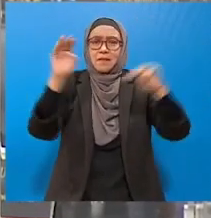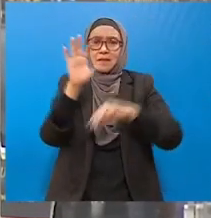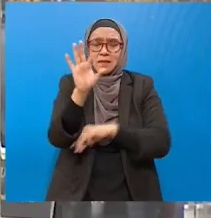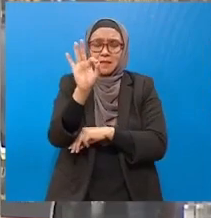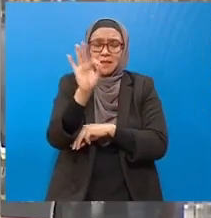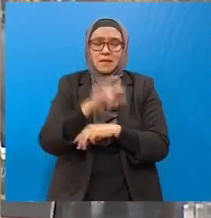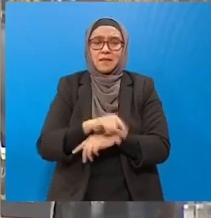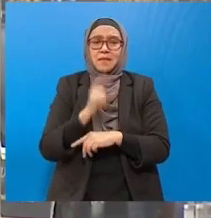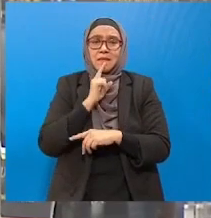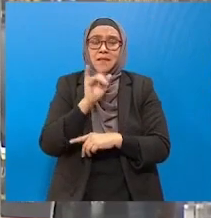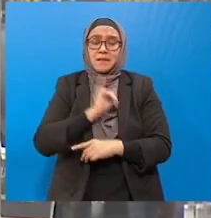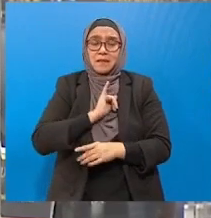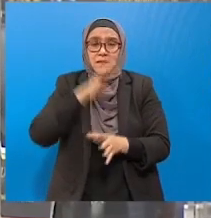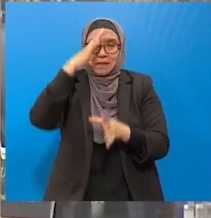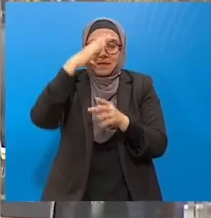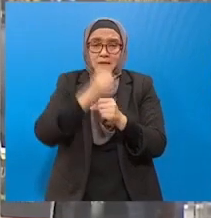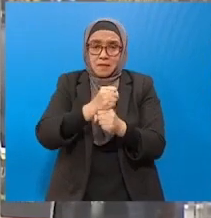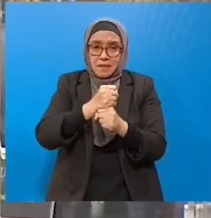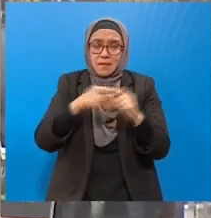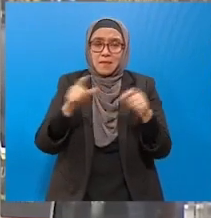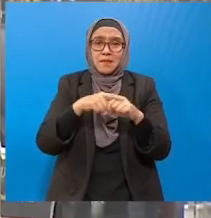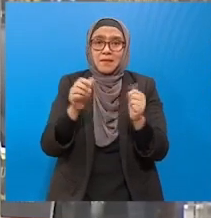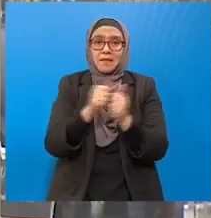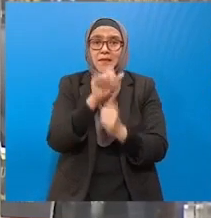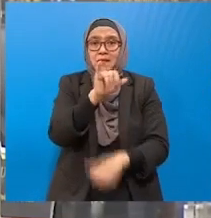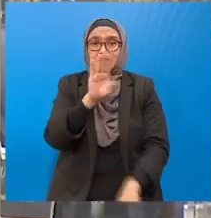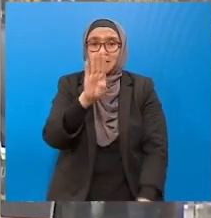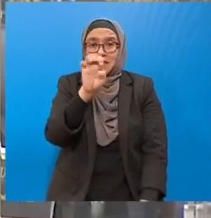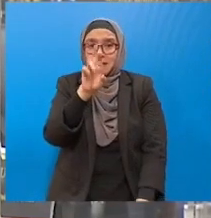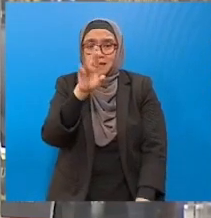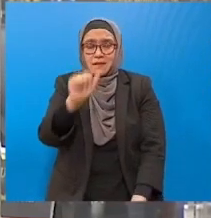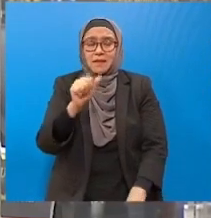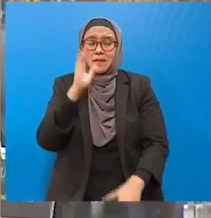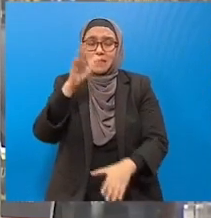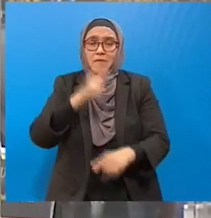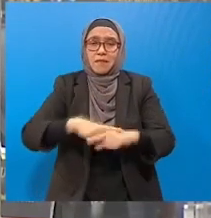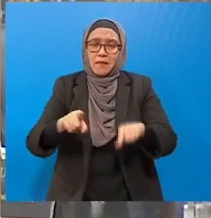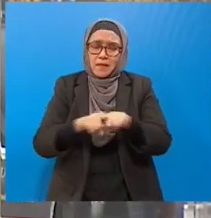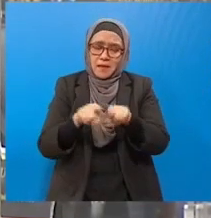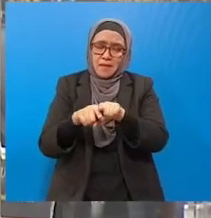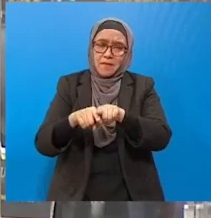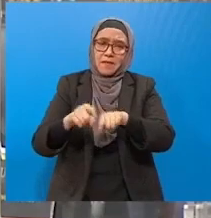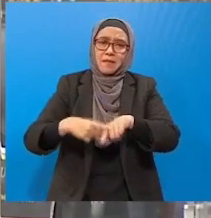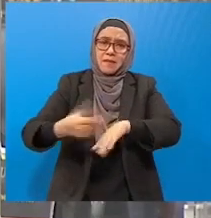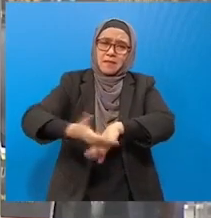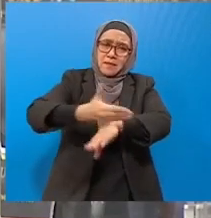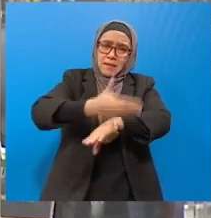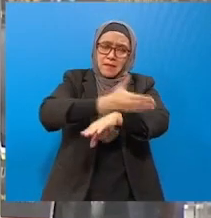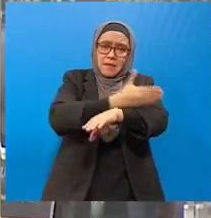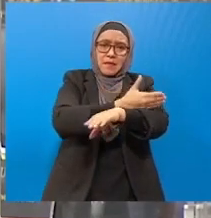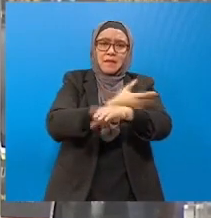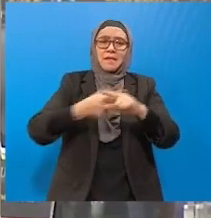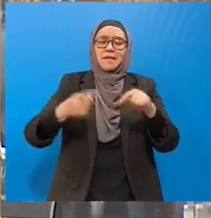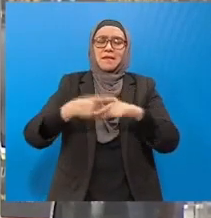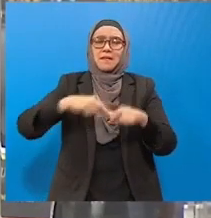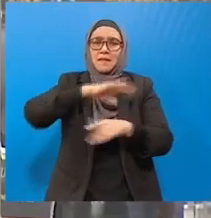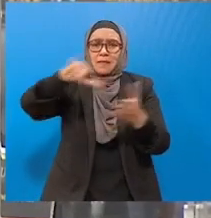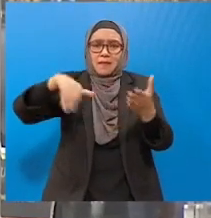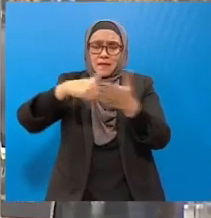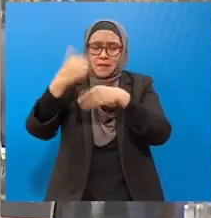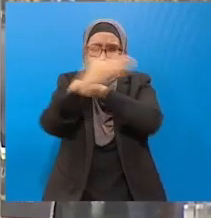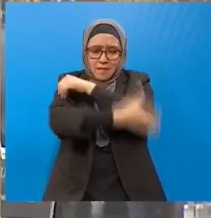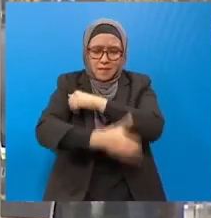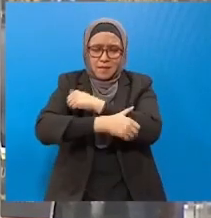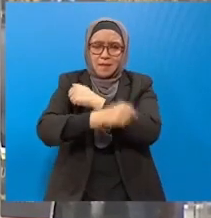yakin yang Obama Bro akan menggembleng segenap pengalaman yang ada untuk memulihkan kembali whitman tercinta ini daripada kesengsaraan pendamping aw19